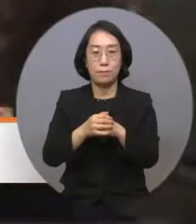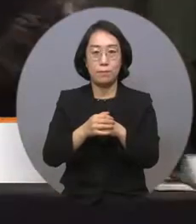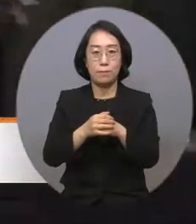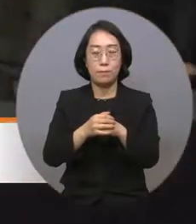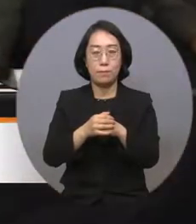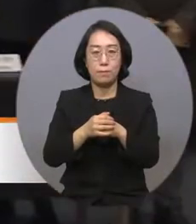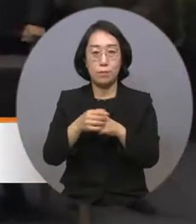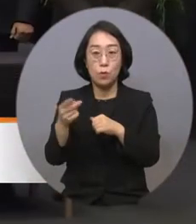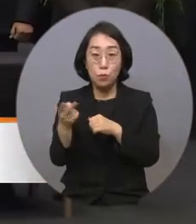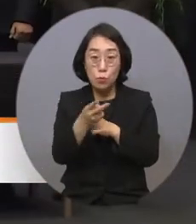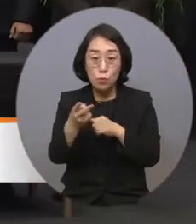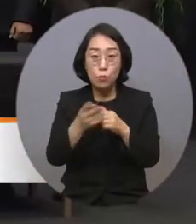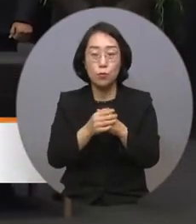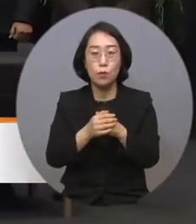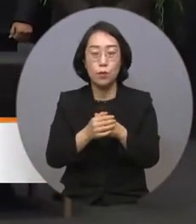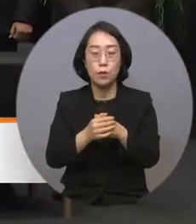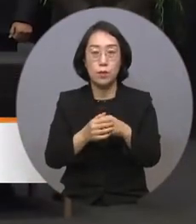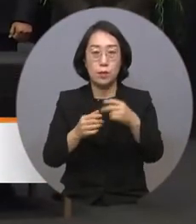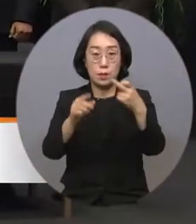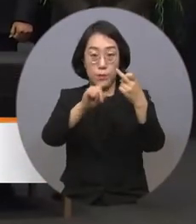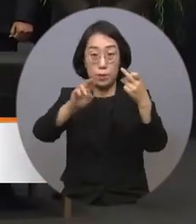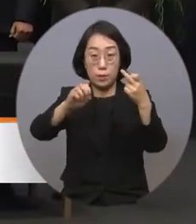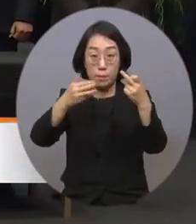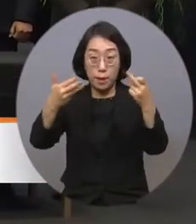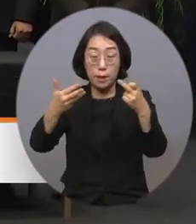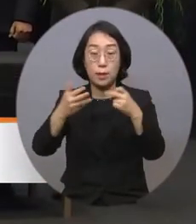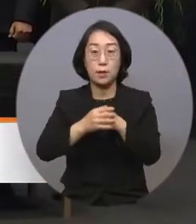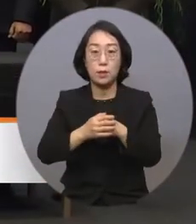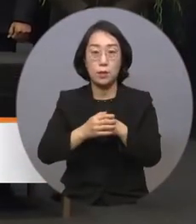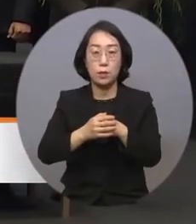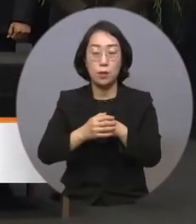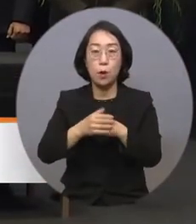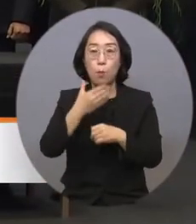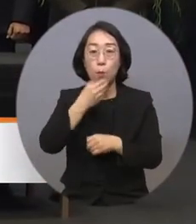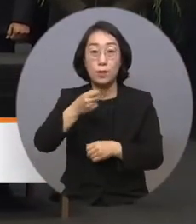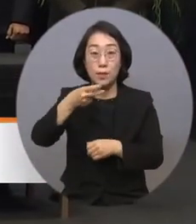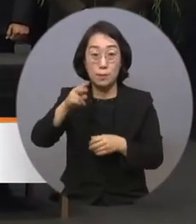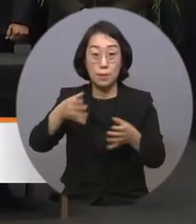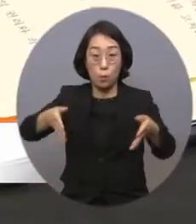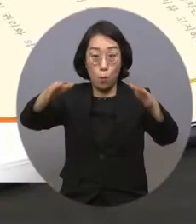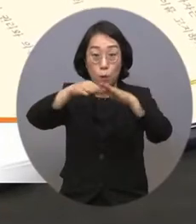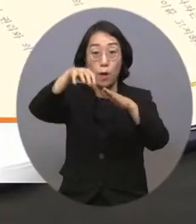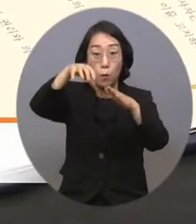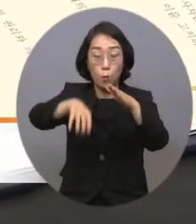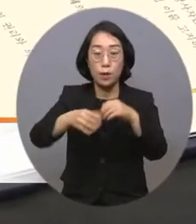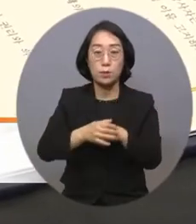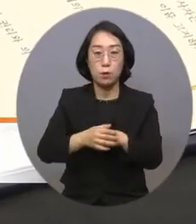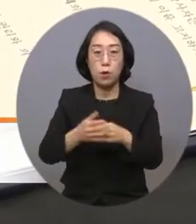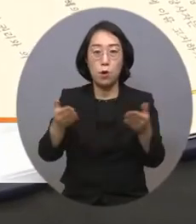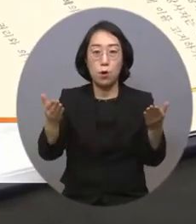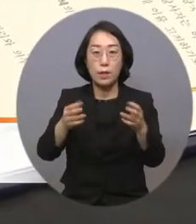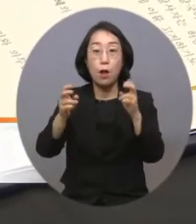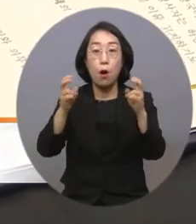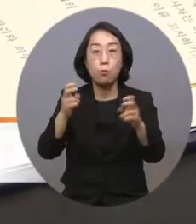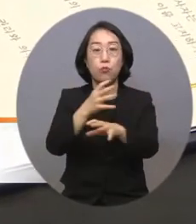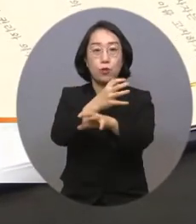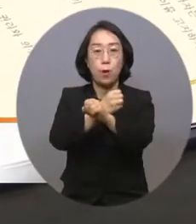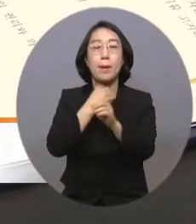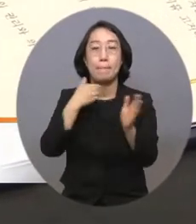복지TV와 청운대학교가 지난달 28일 서울 영등포구 복지TV 공개홀에서 업무 협약을